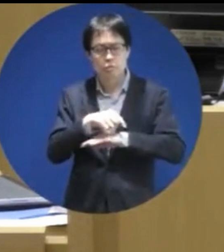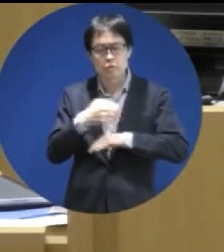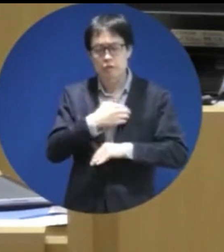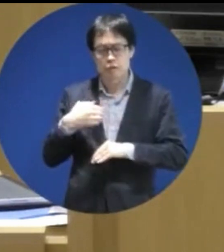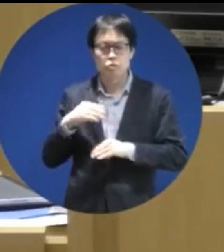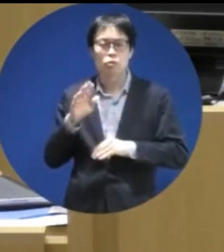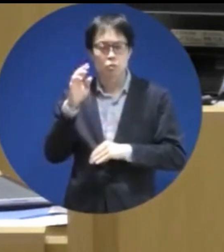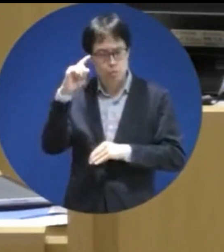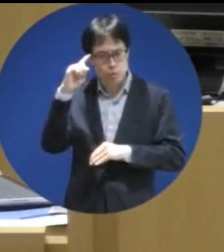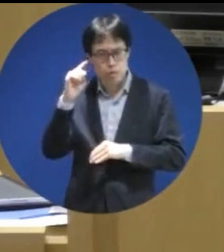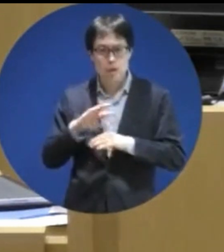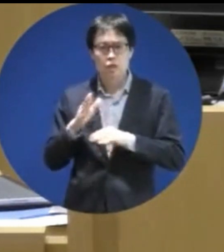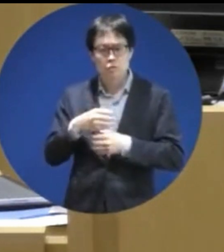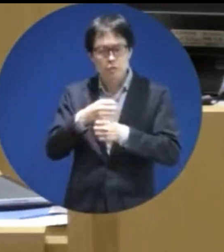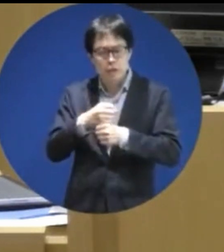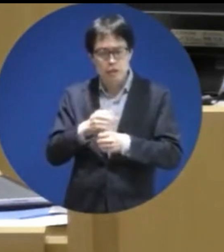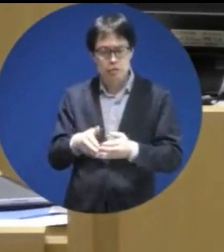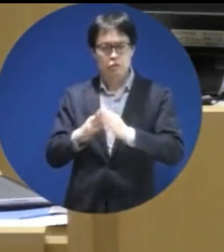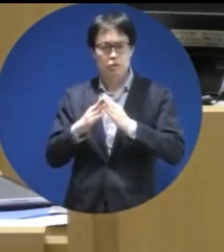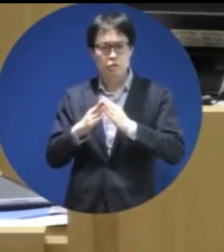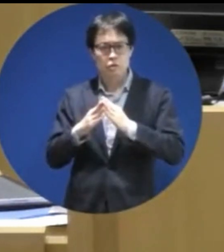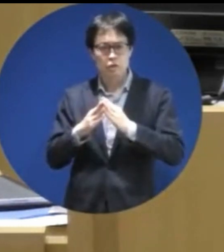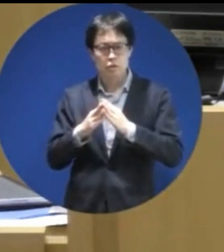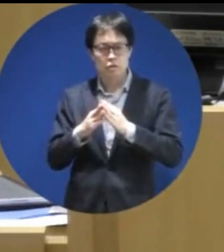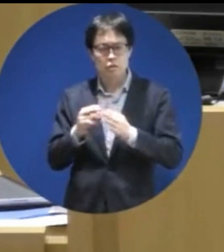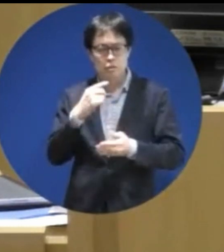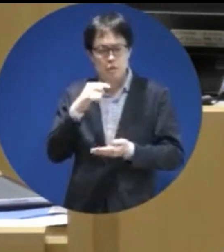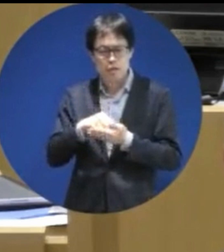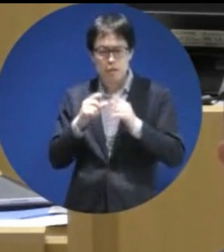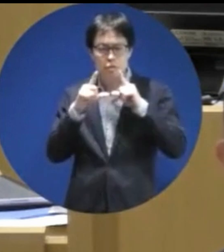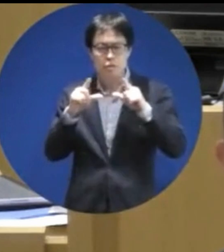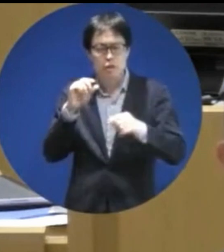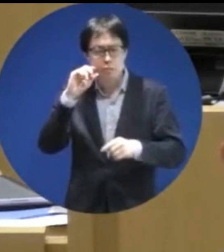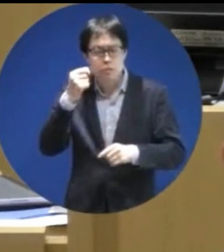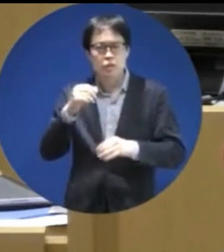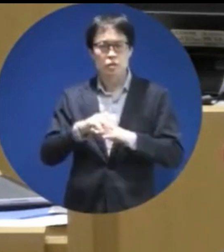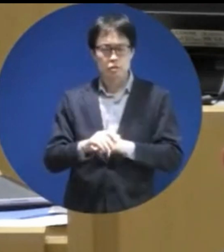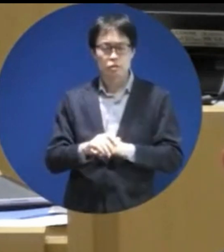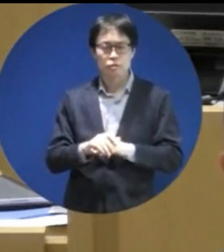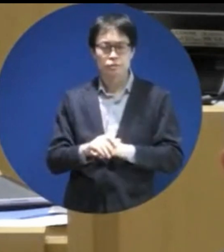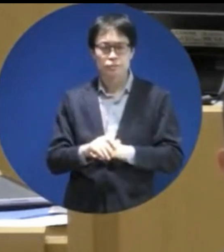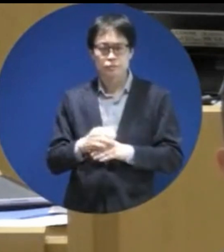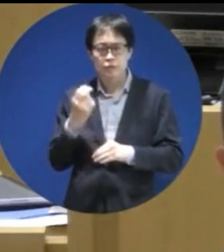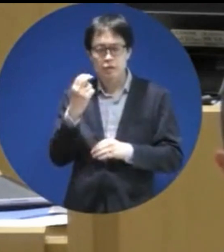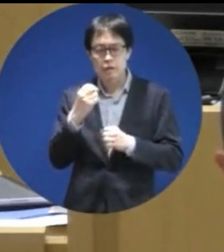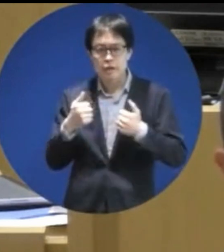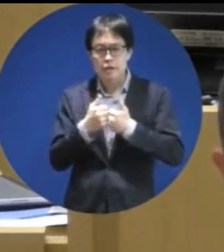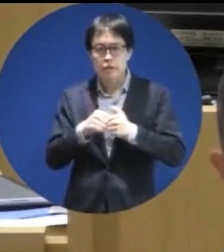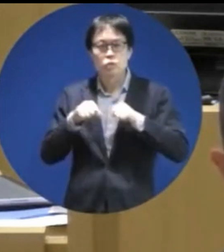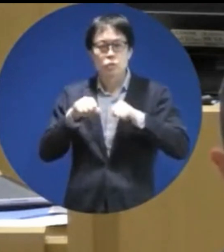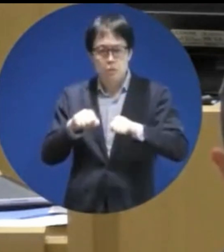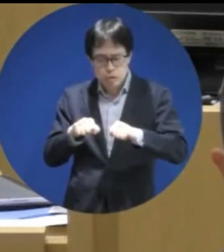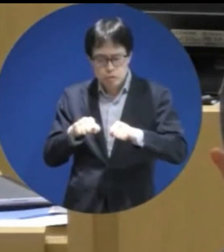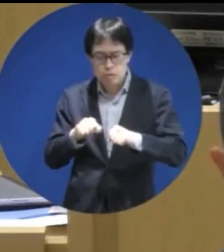にいつ作るというのは、こう迂闊に言うとですね、それを勝手にわーという人たちがいますので、そこは控えますが、検討していくということでご理解いただ